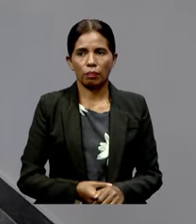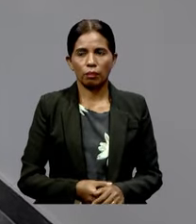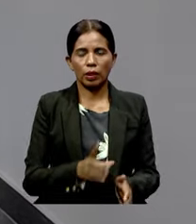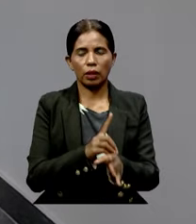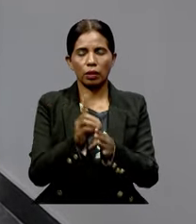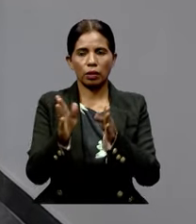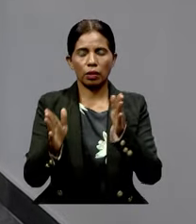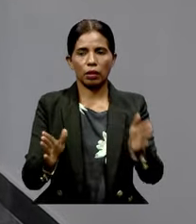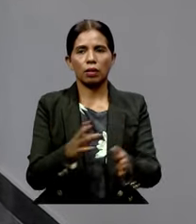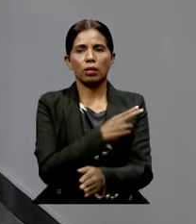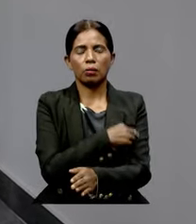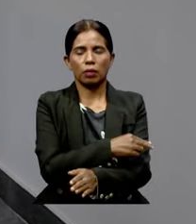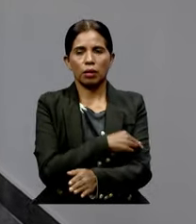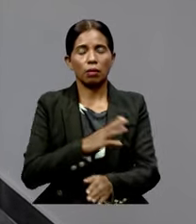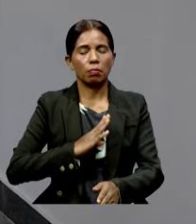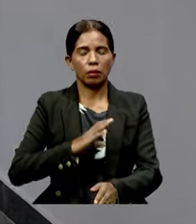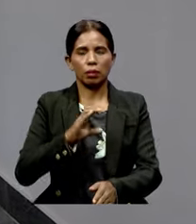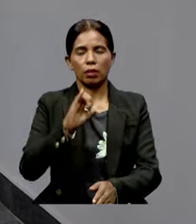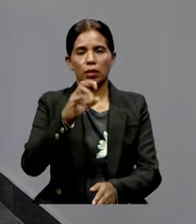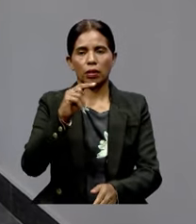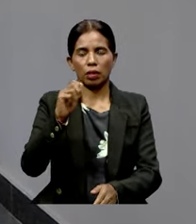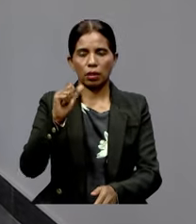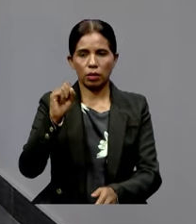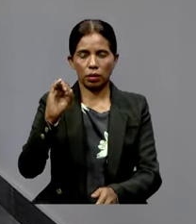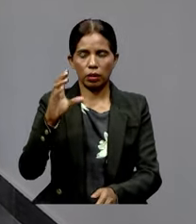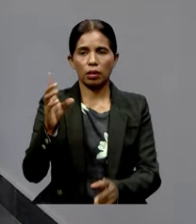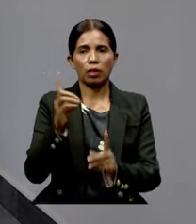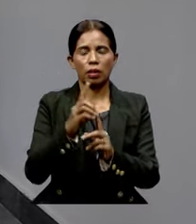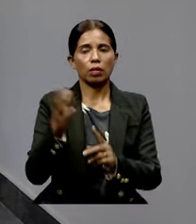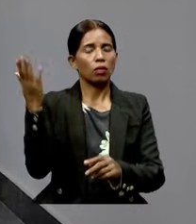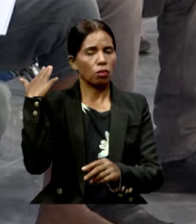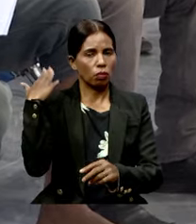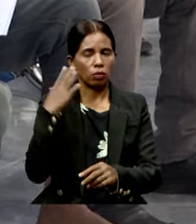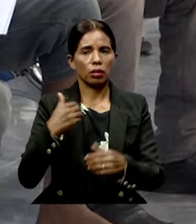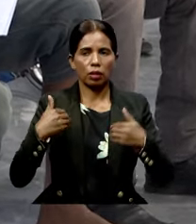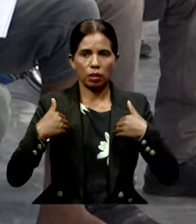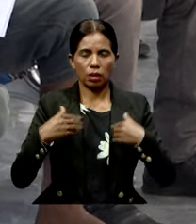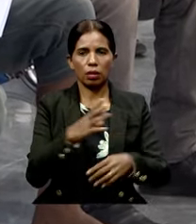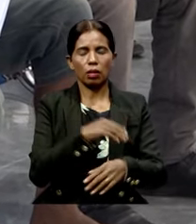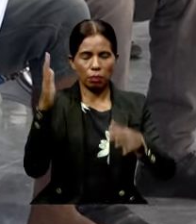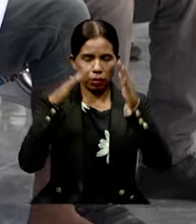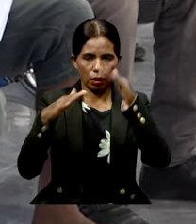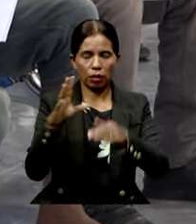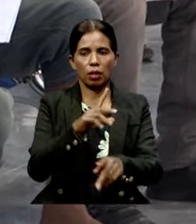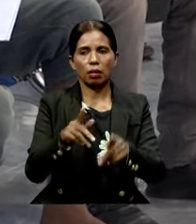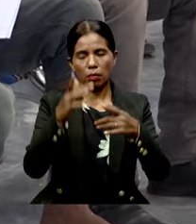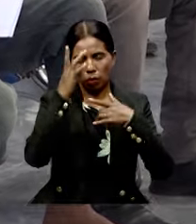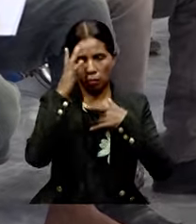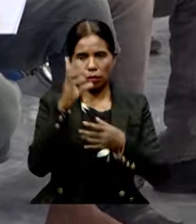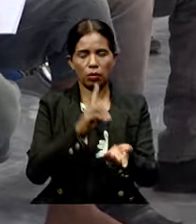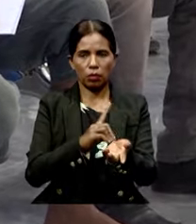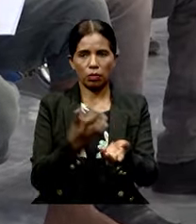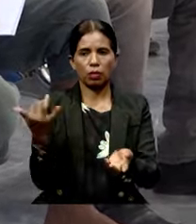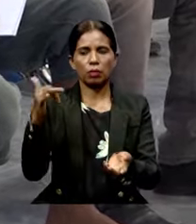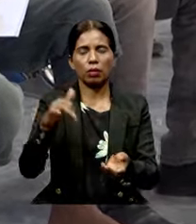Diretor Executivo Clínica Bairupité, Inácio dos Santos Ateten, e Aloron Hiracliuba, mostro desentendimento entre paciente ou pessoal